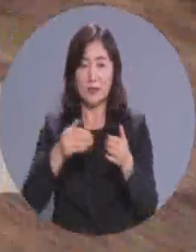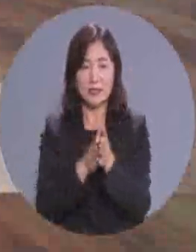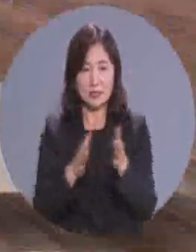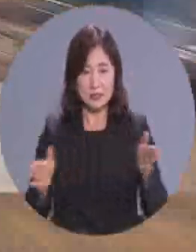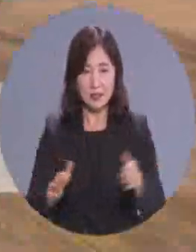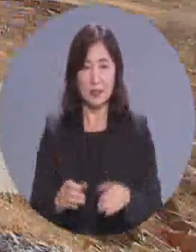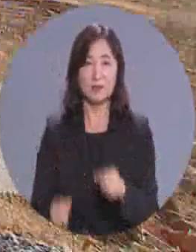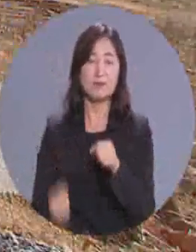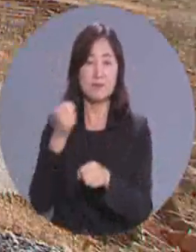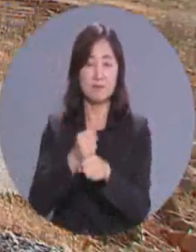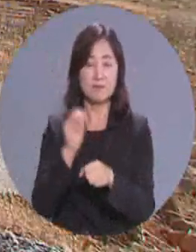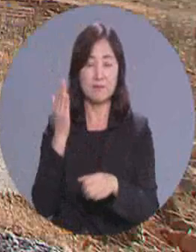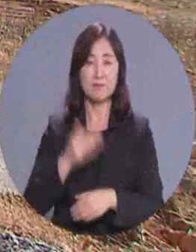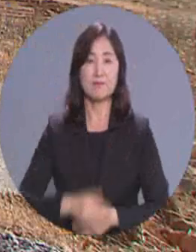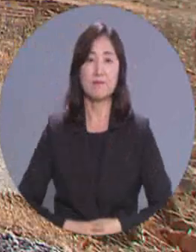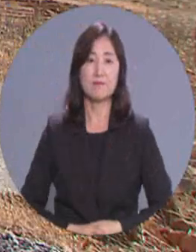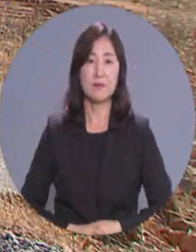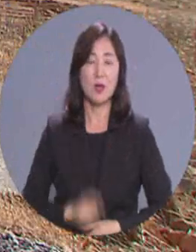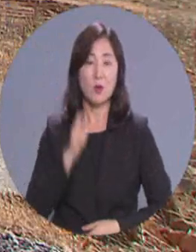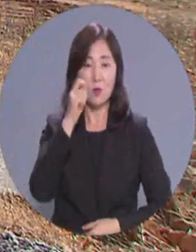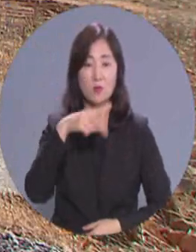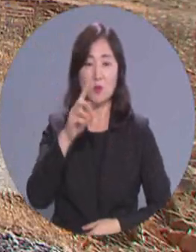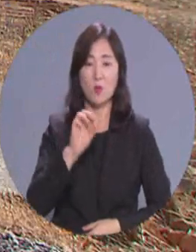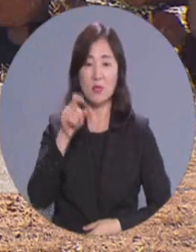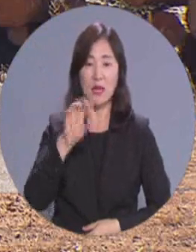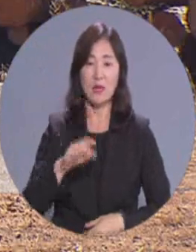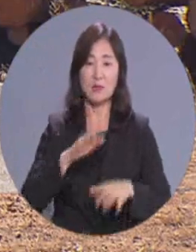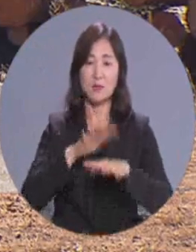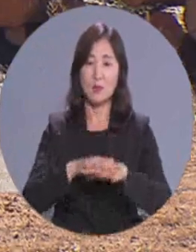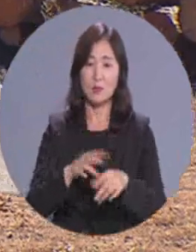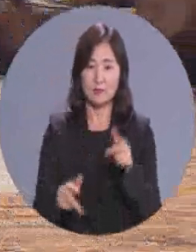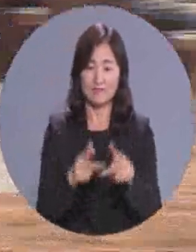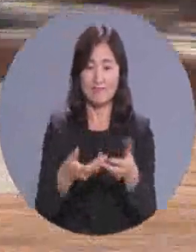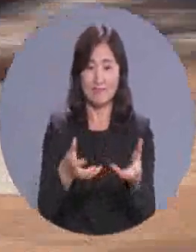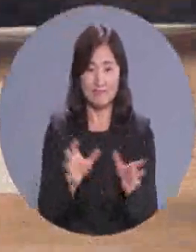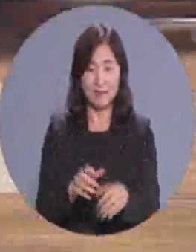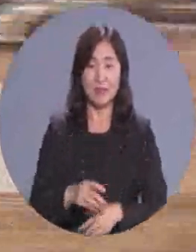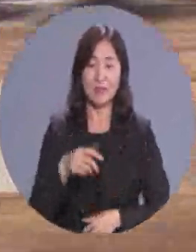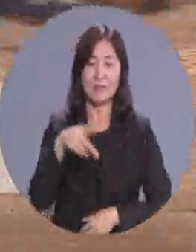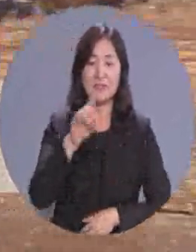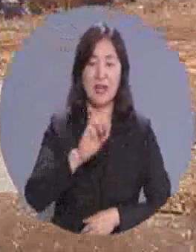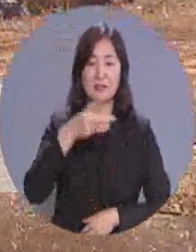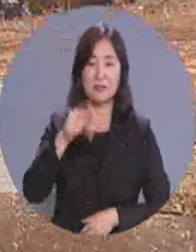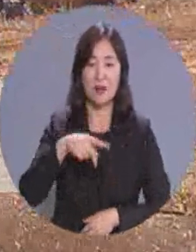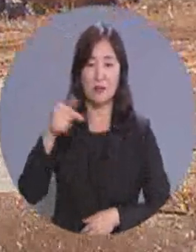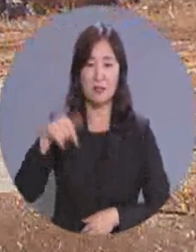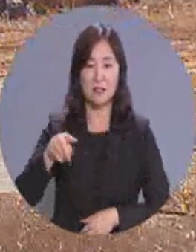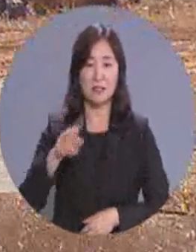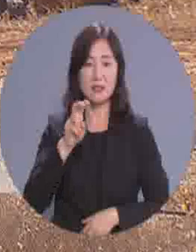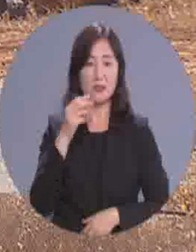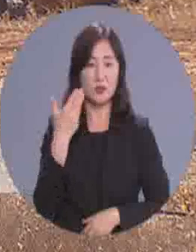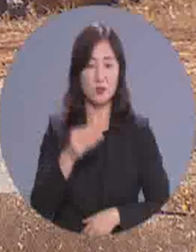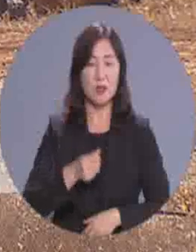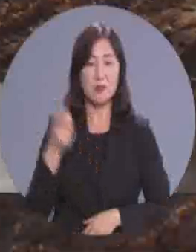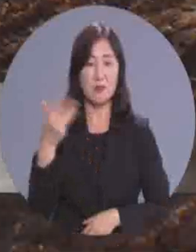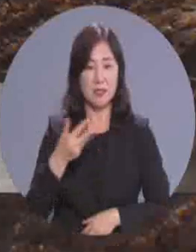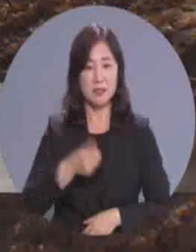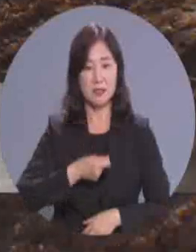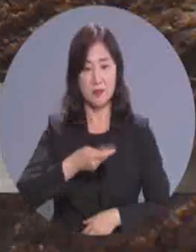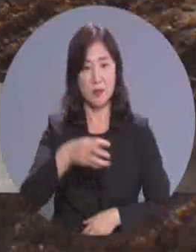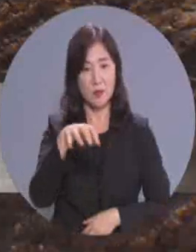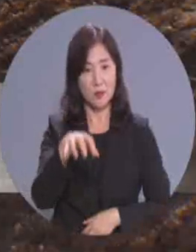계획이라고 밝혔습니다 고흥 동강 특화농공단지는 동강면 장덕리 일원 298,000여 제곱미터